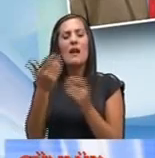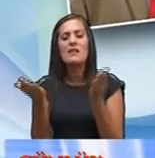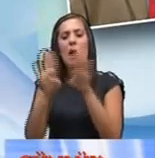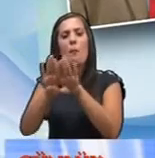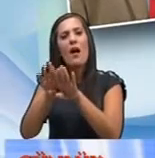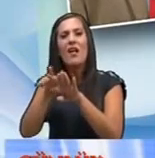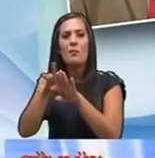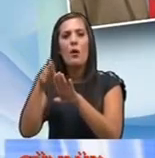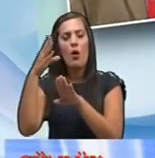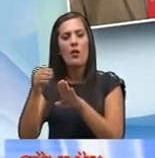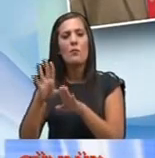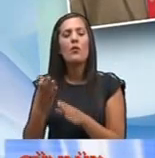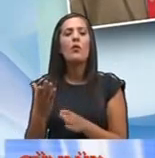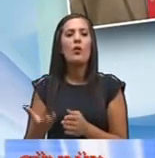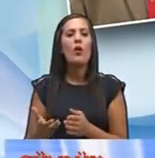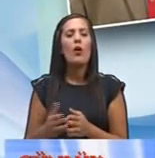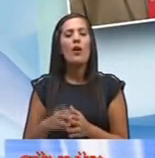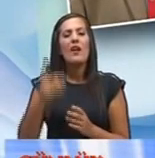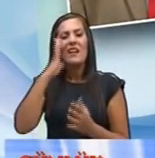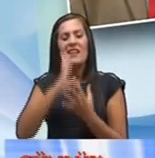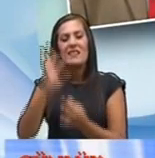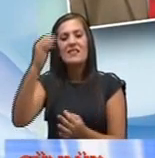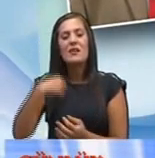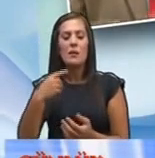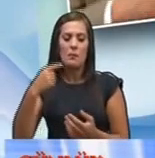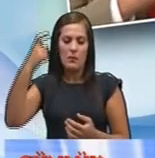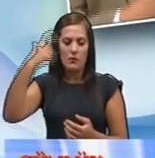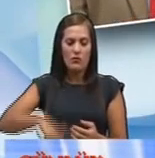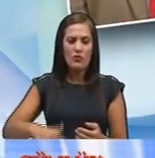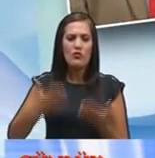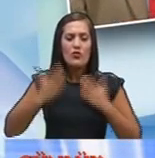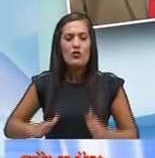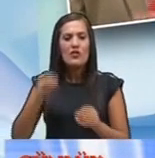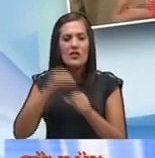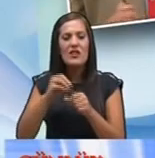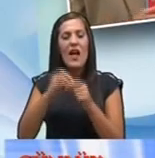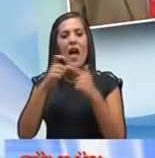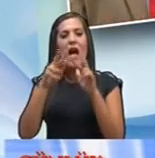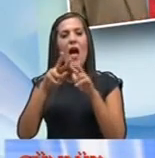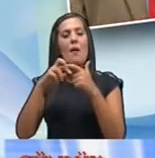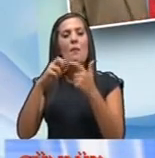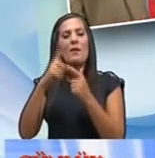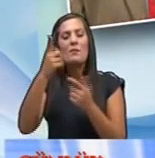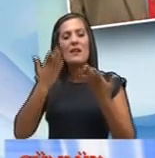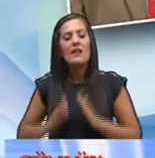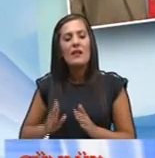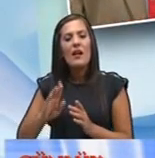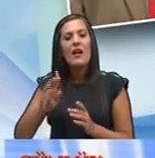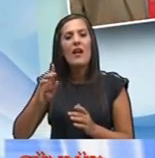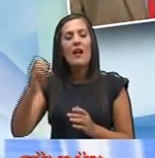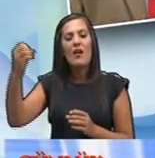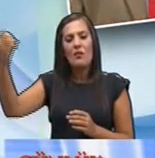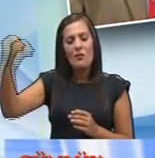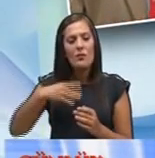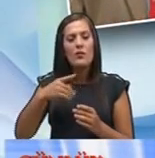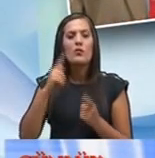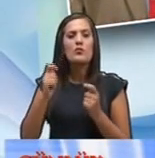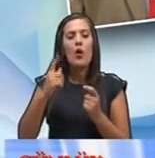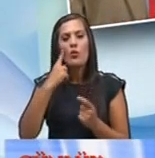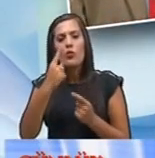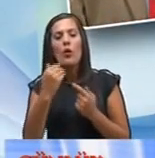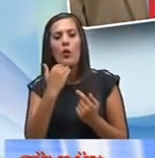söz konusu. Hani klostrofobik kişiler... Doğru. Veya vücudunda MR bir manyetik alan kapsar.